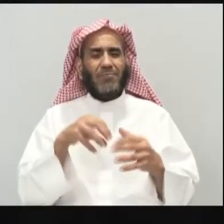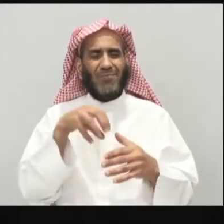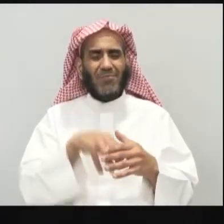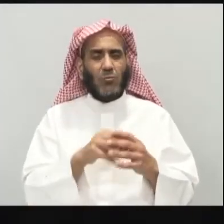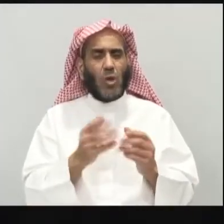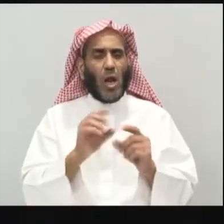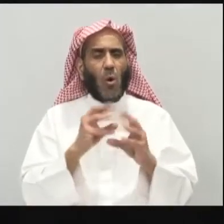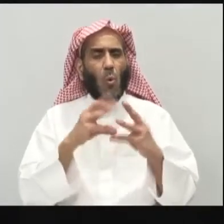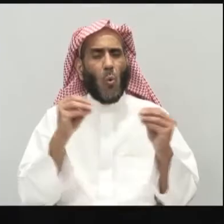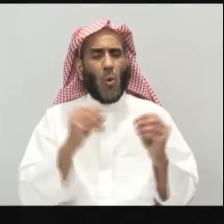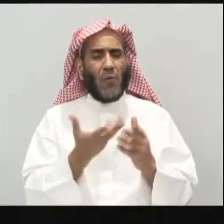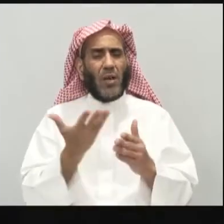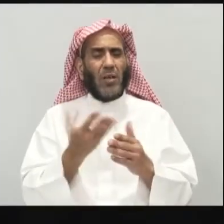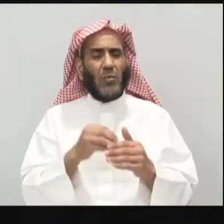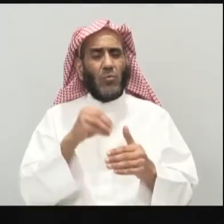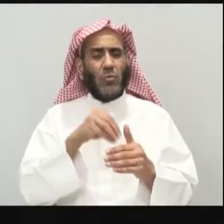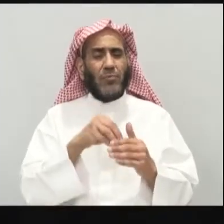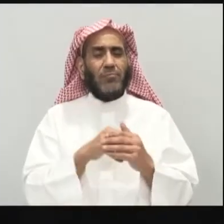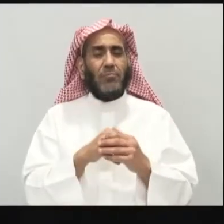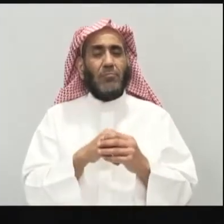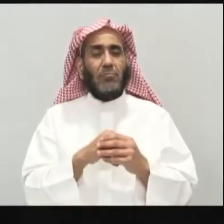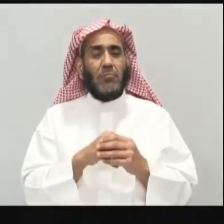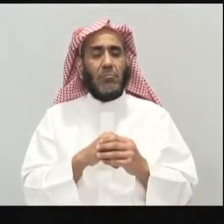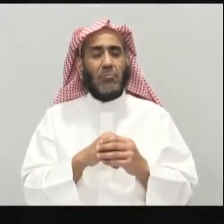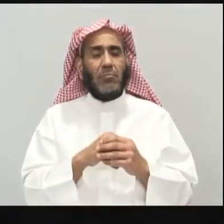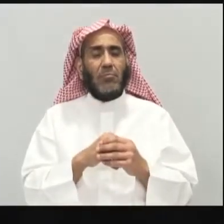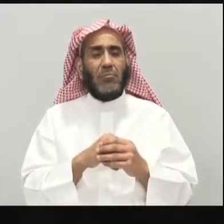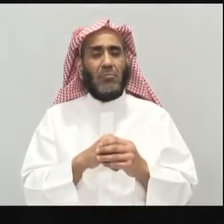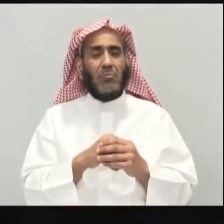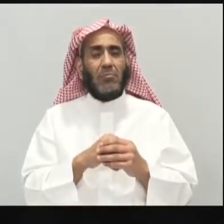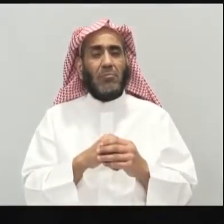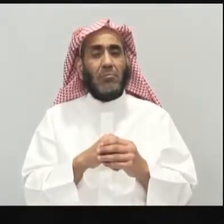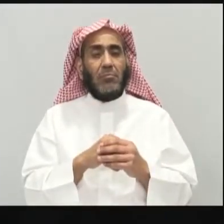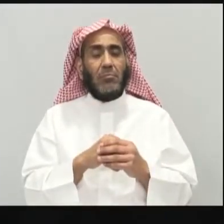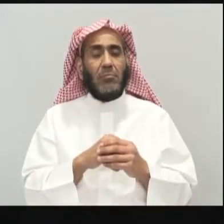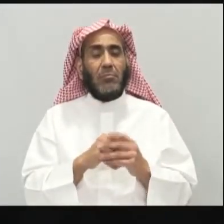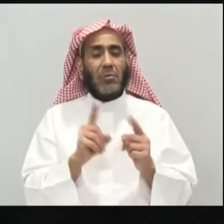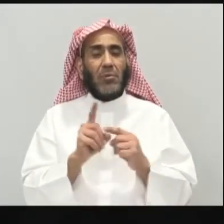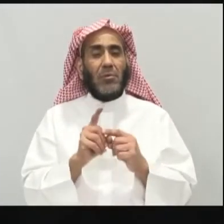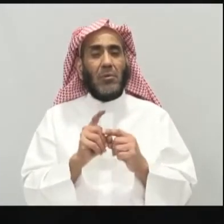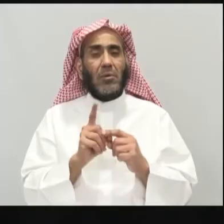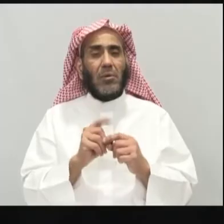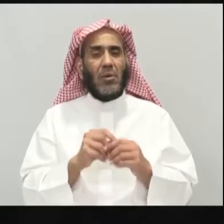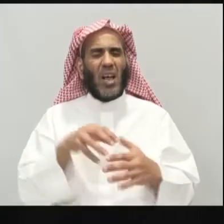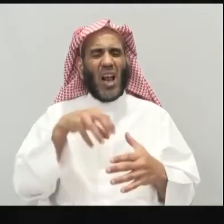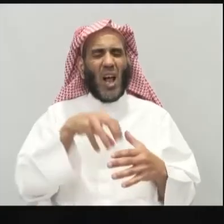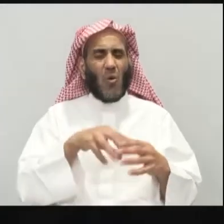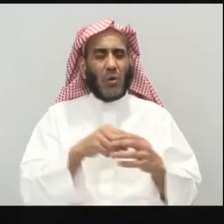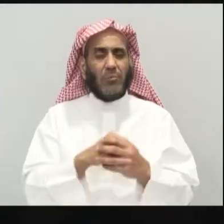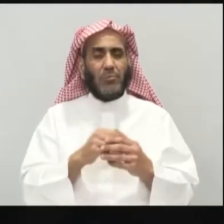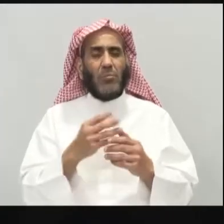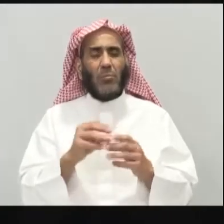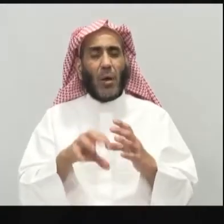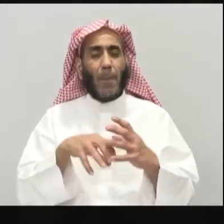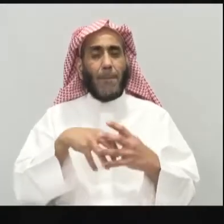وشرحنا كيف وممكن نضيف همم اللي هو عباره اللي هو همم مثل ما ذكرنا لكم اللي هو الغفور في البطانه اخذناها